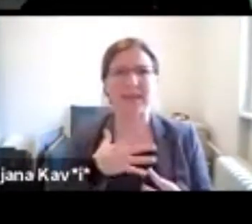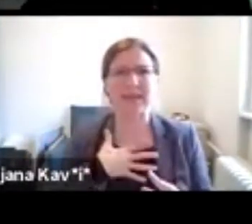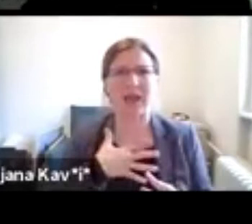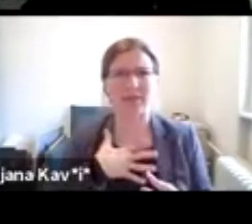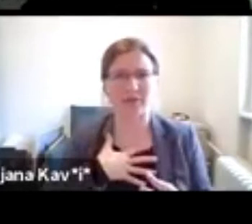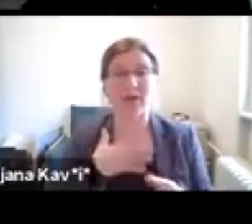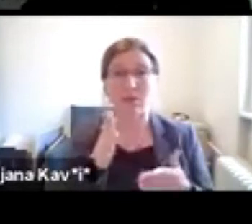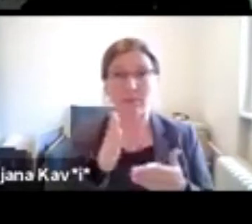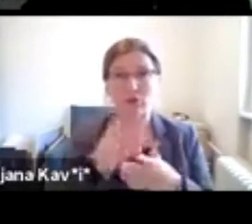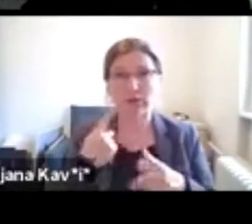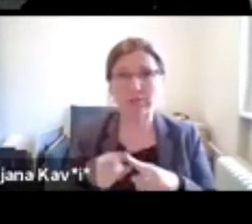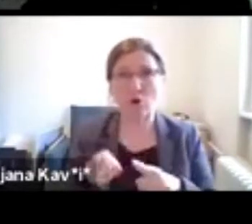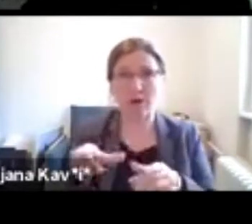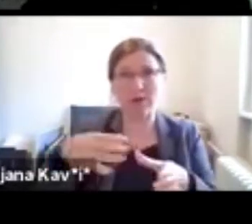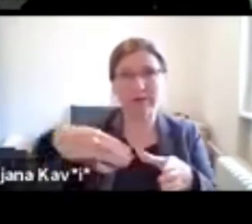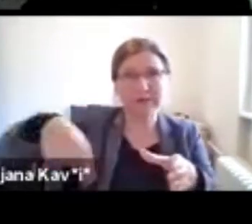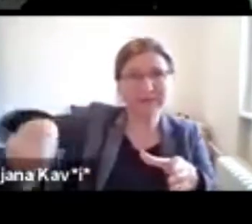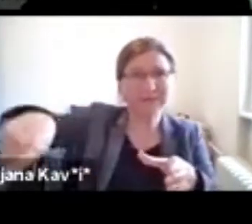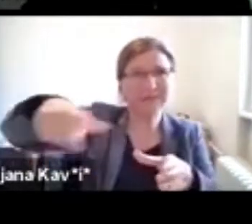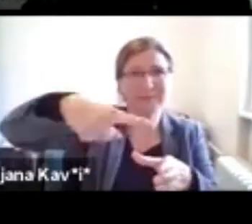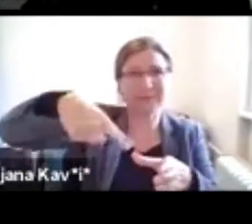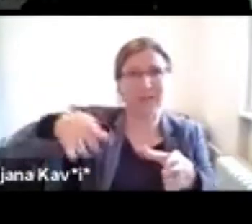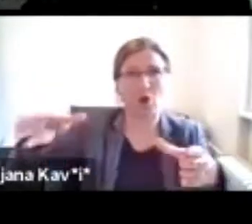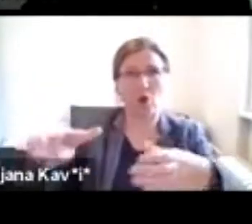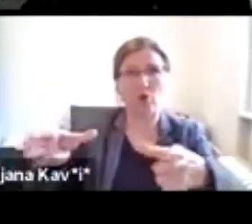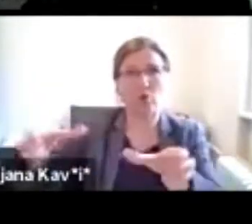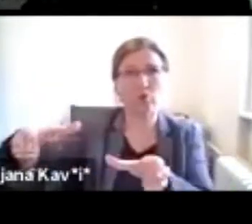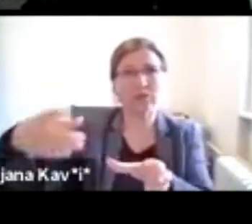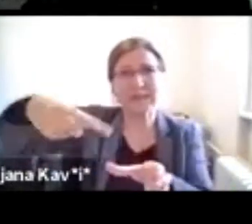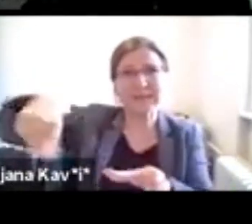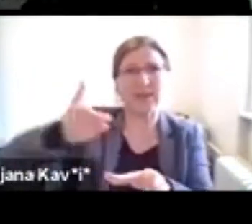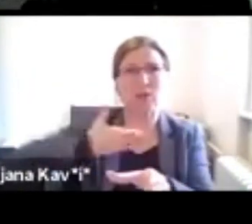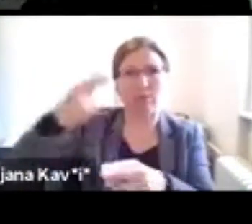ljudi, zarazi od toga. Također osobe su s intelektualnim